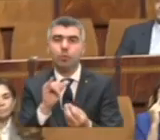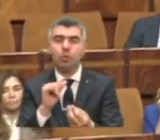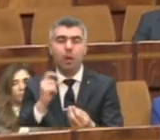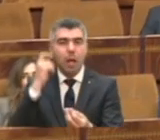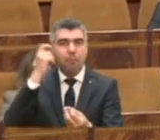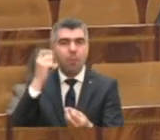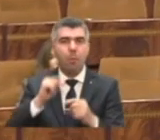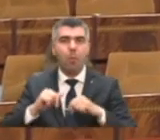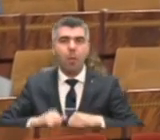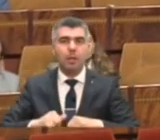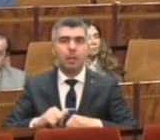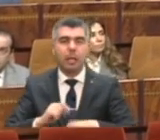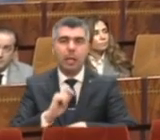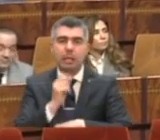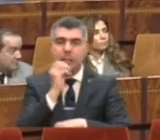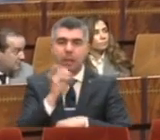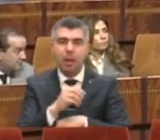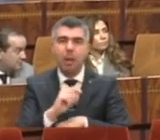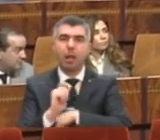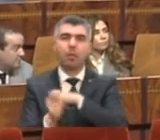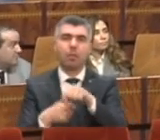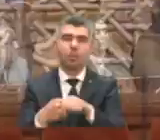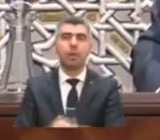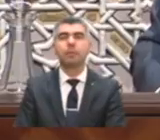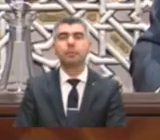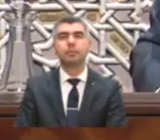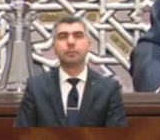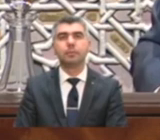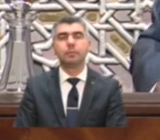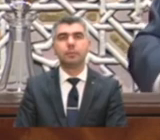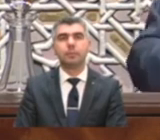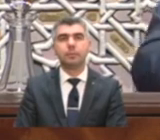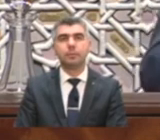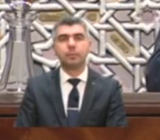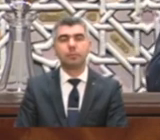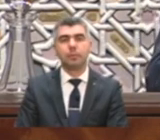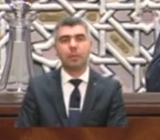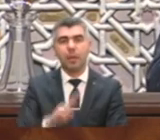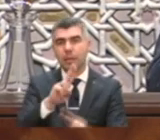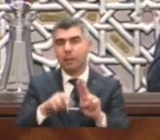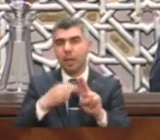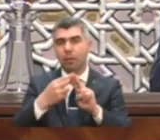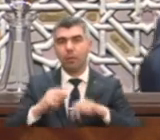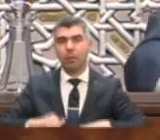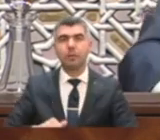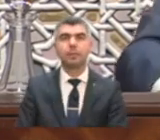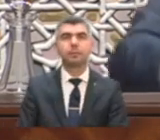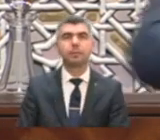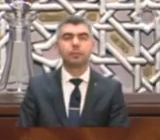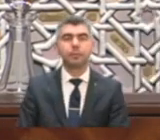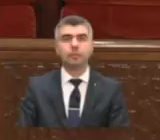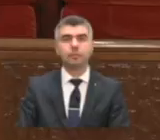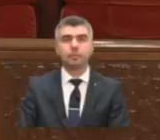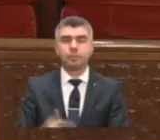يتعلق بتدبير النفايات بالعالم قرابة. شكرا. شكرا سيد النائب المحترم، الكلمة لكم السيدة الوزيرة، تفضلوا.